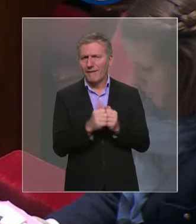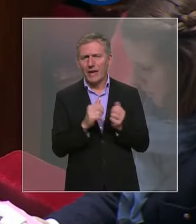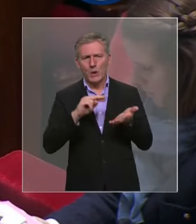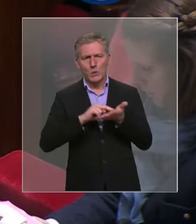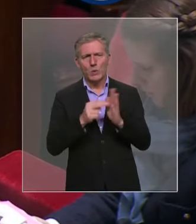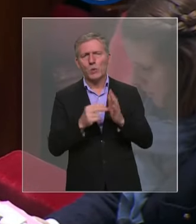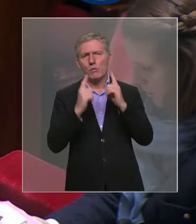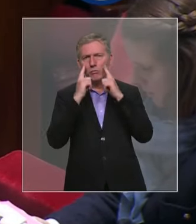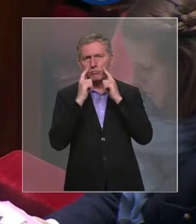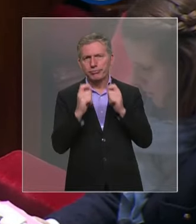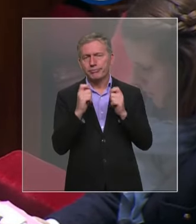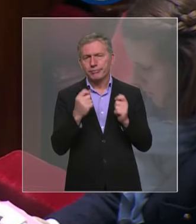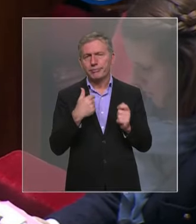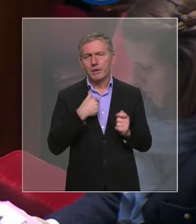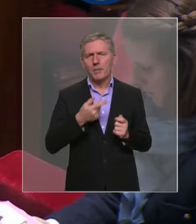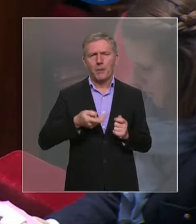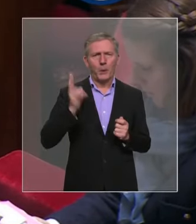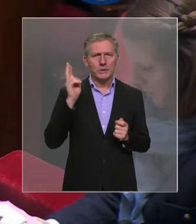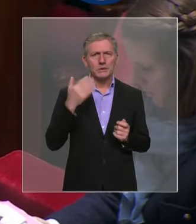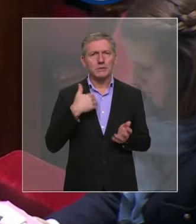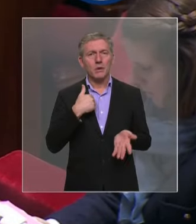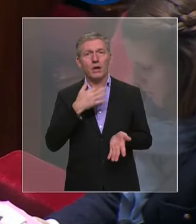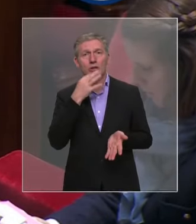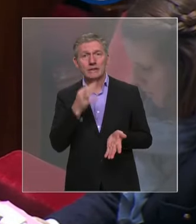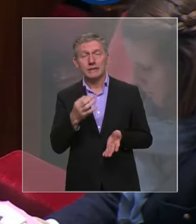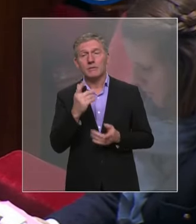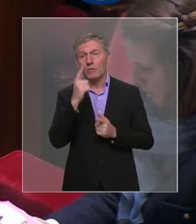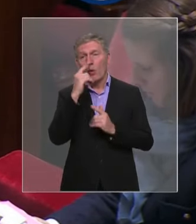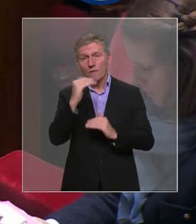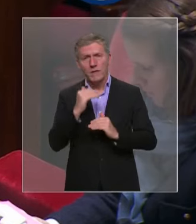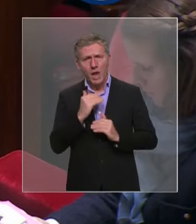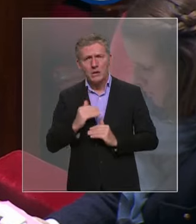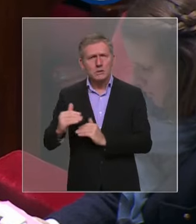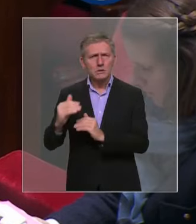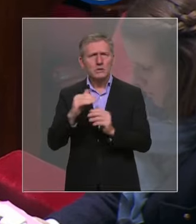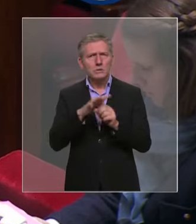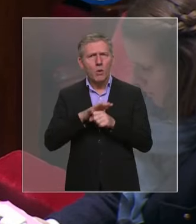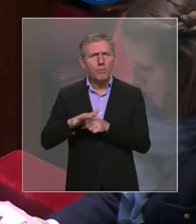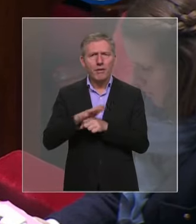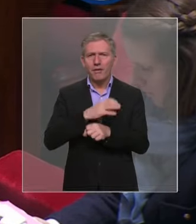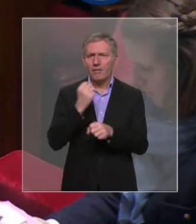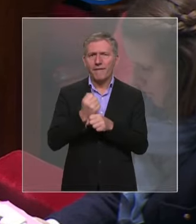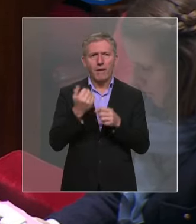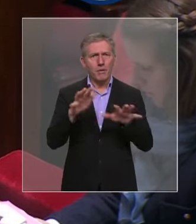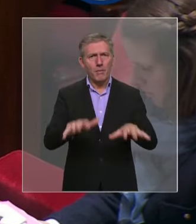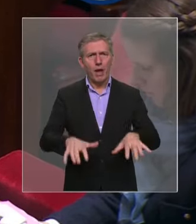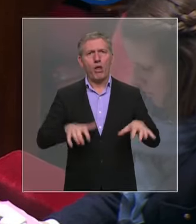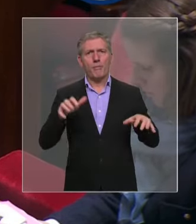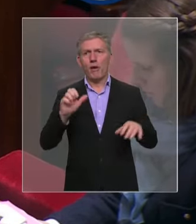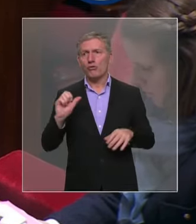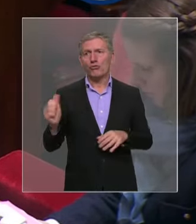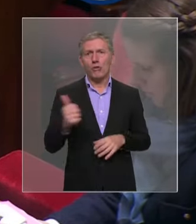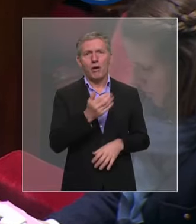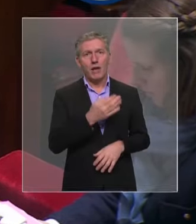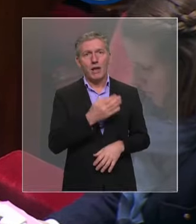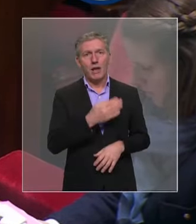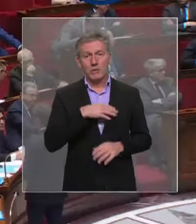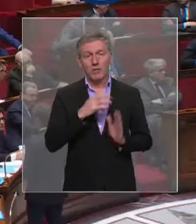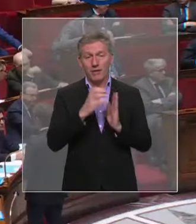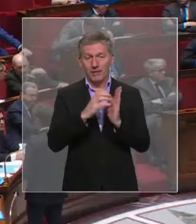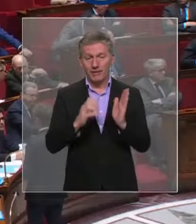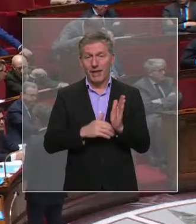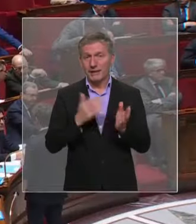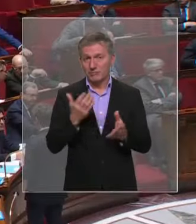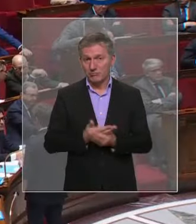prudence. Alors je le dis, j'ai toute confiance dans le travail parlementaire et dans l'esprit de responsabilité de chacun. Un texte sera présenté au